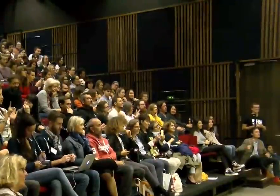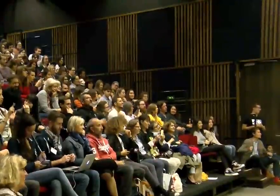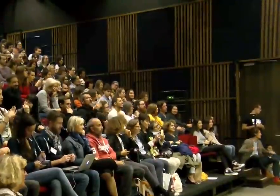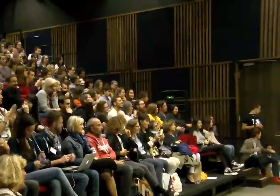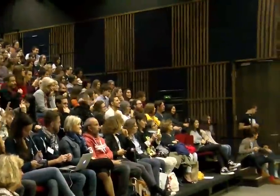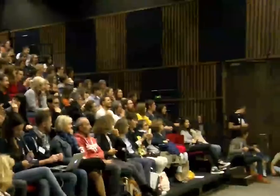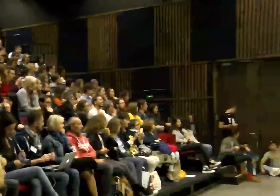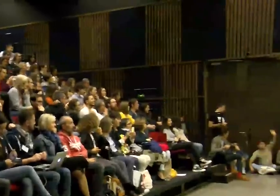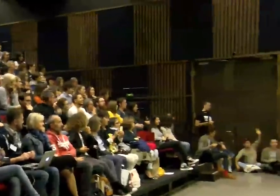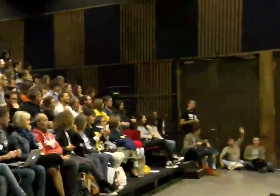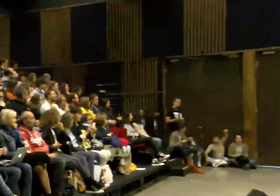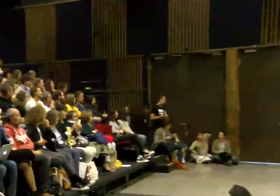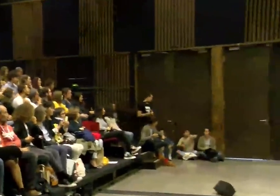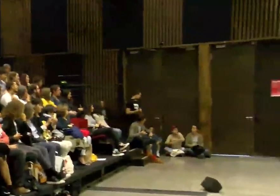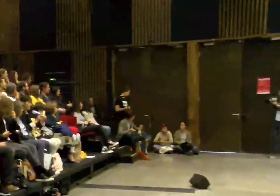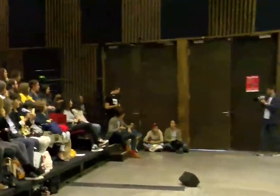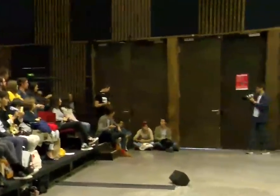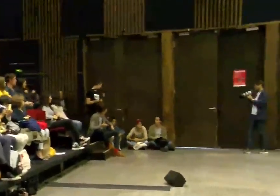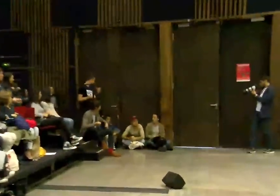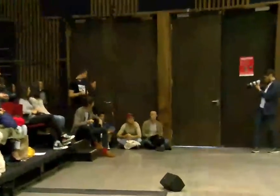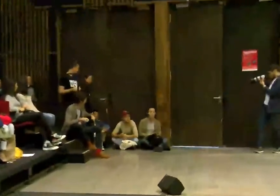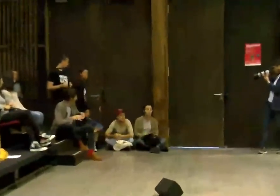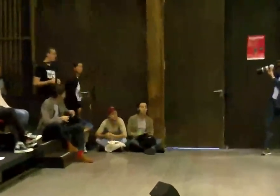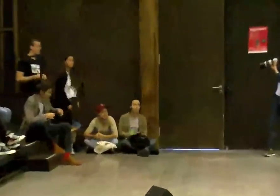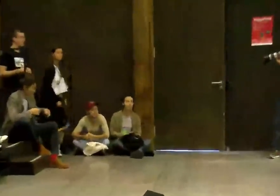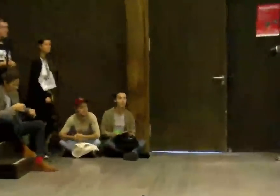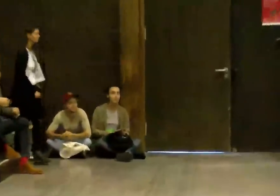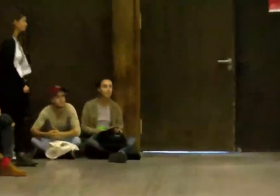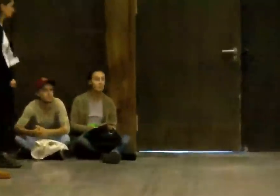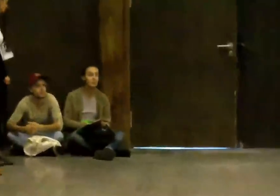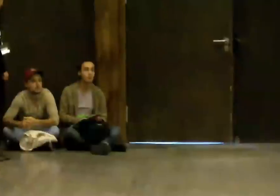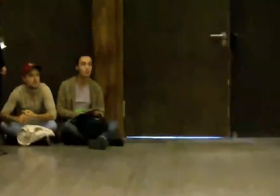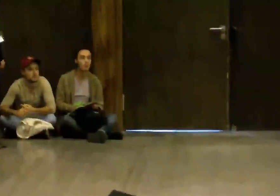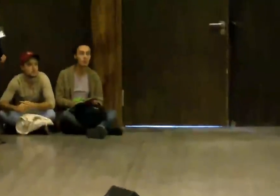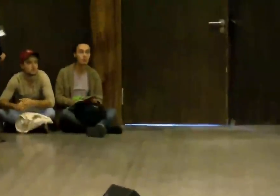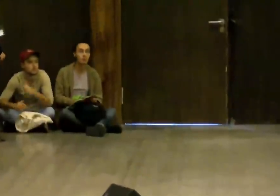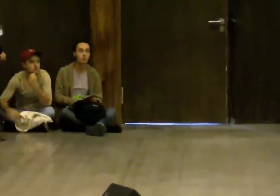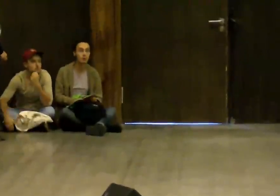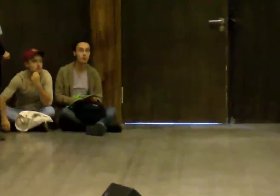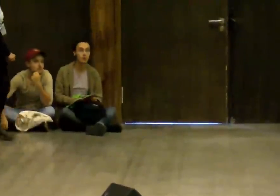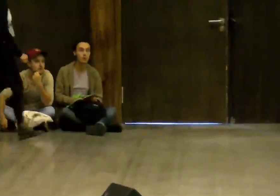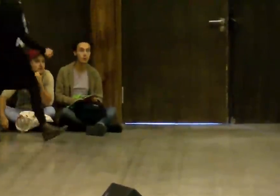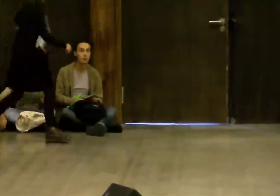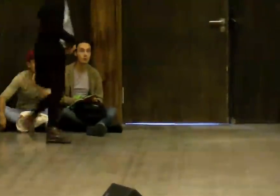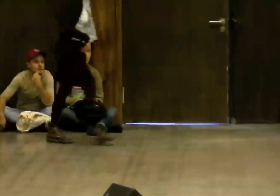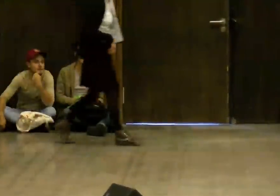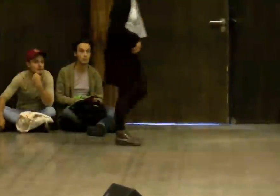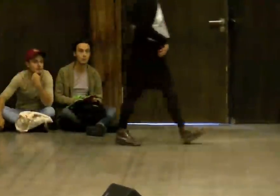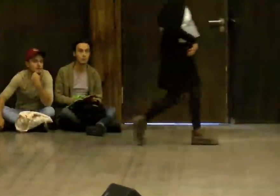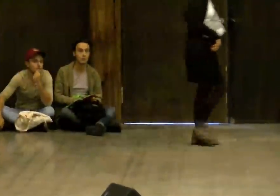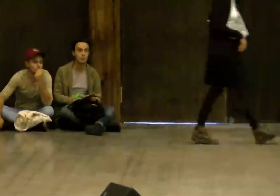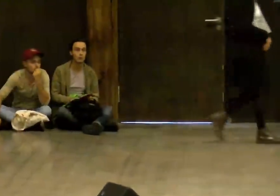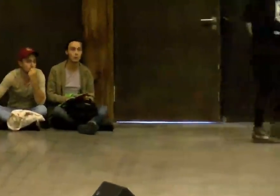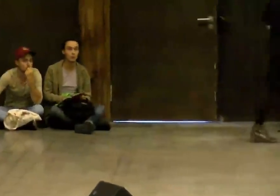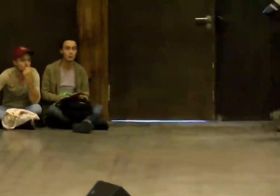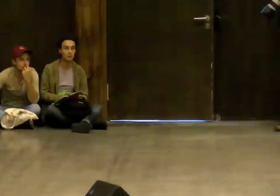pas, l'âge du capitaine. Oui. Qu'est-ce que vous pensez des actions de 69 Live Libération Animale ?